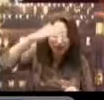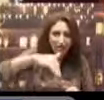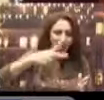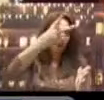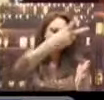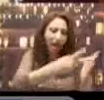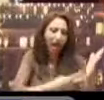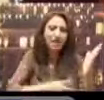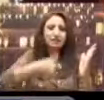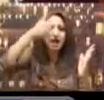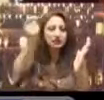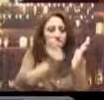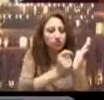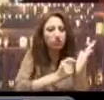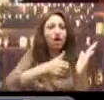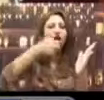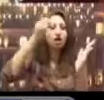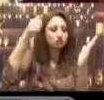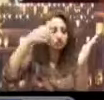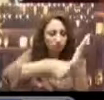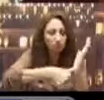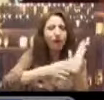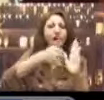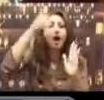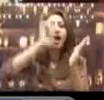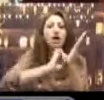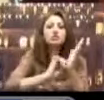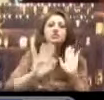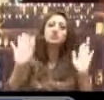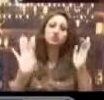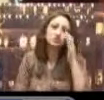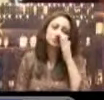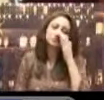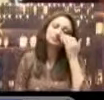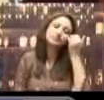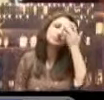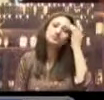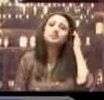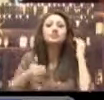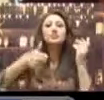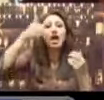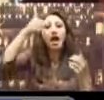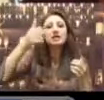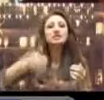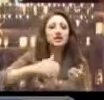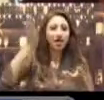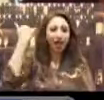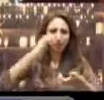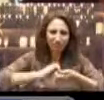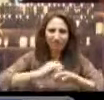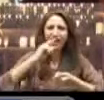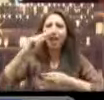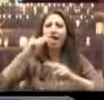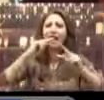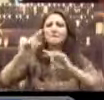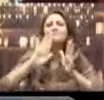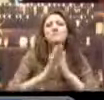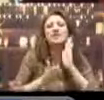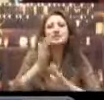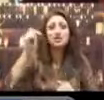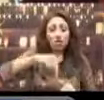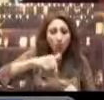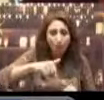لقيت الموضوع مش هيمشي بالطريقه دي. فبدانا بقى في محطه ان انا لا الاتفاق يبقى بشكل رسمي وخلاص، غصب